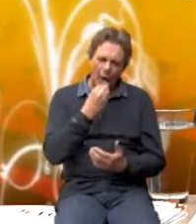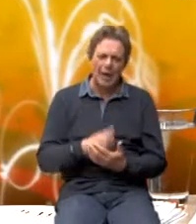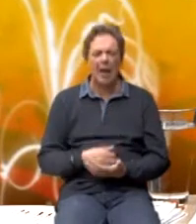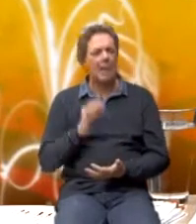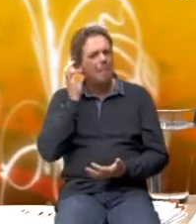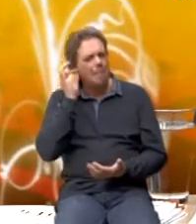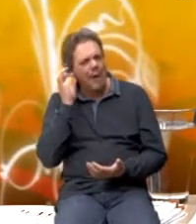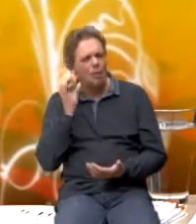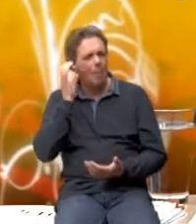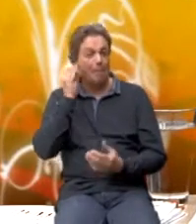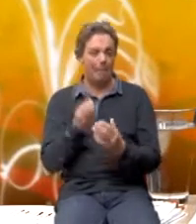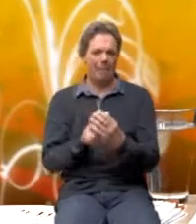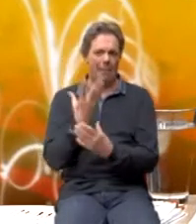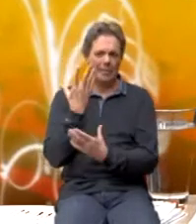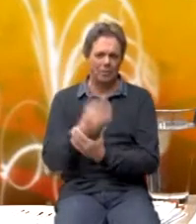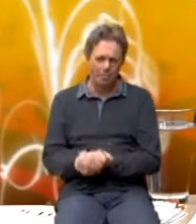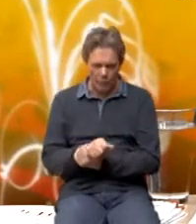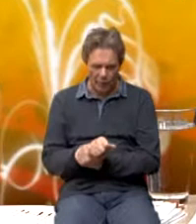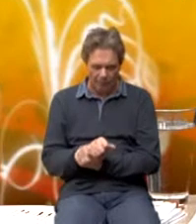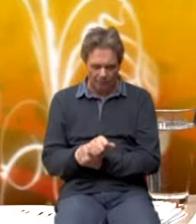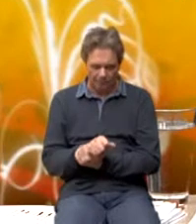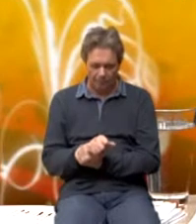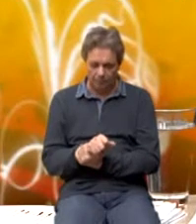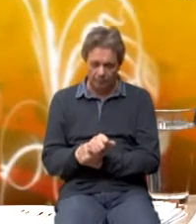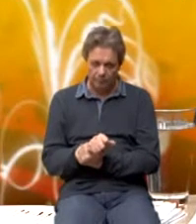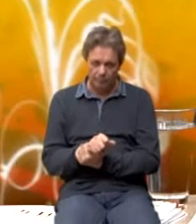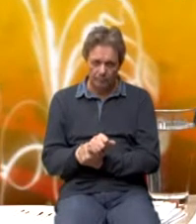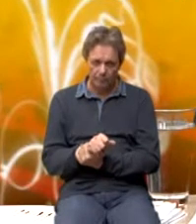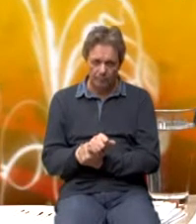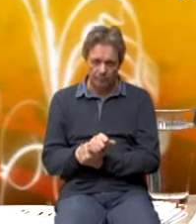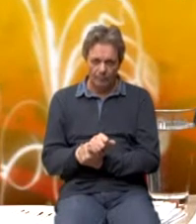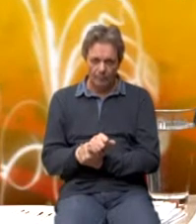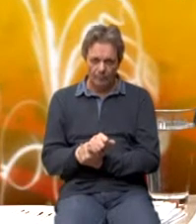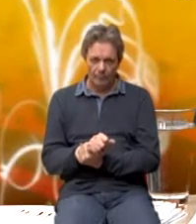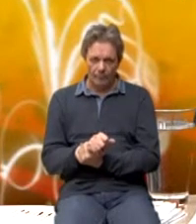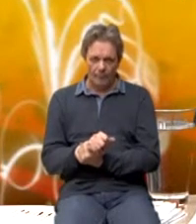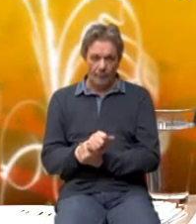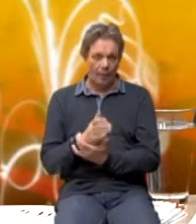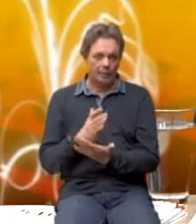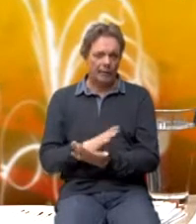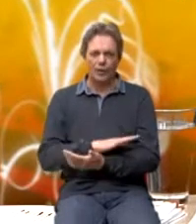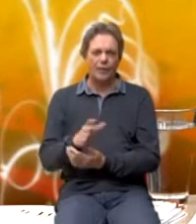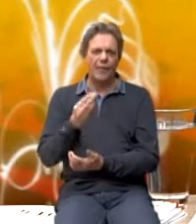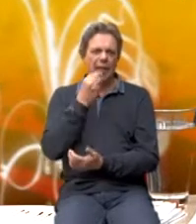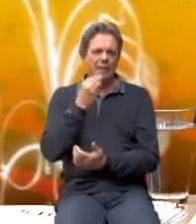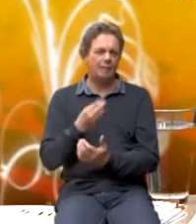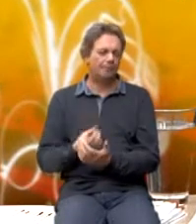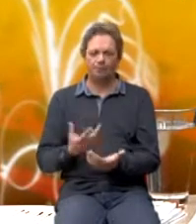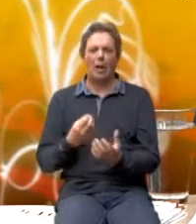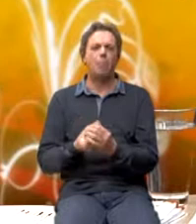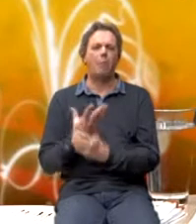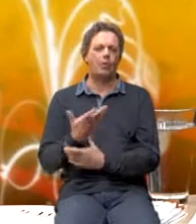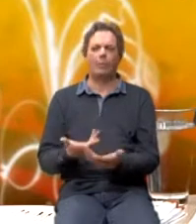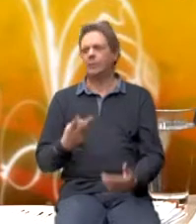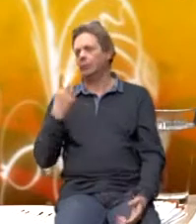mesa, mesnih proizvoda i tako dalje. I znate, ono, sad će samo svi jesti povrće, pa će doći do